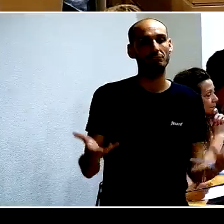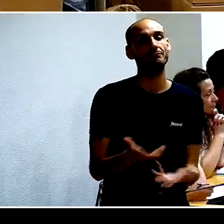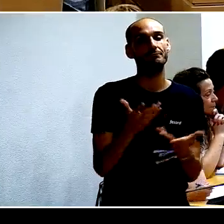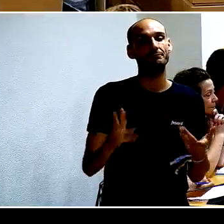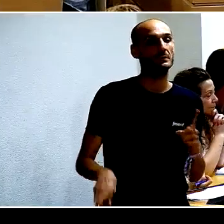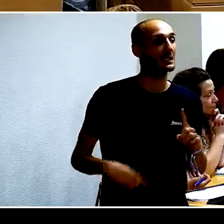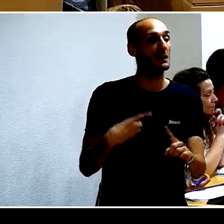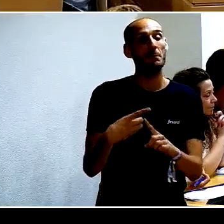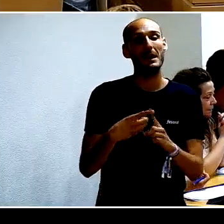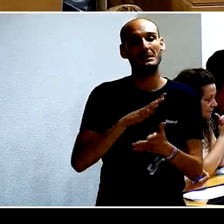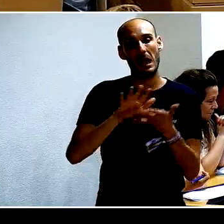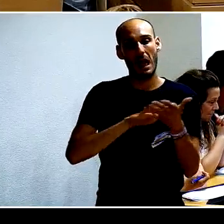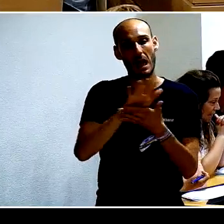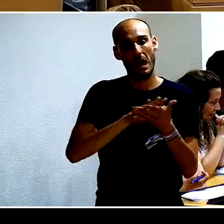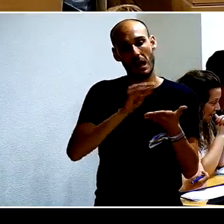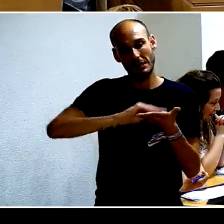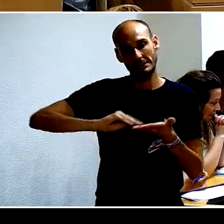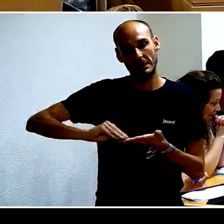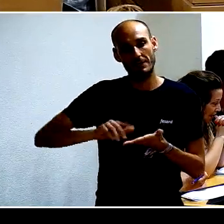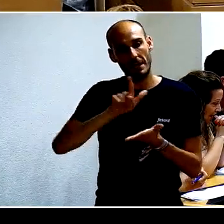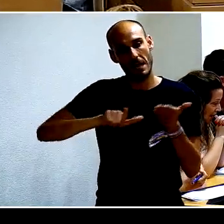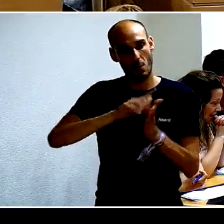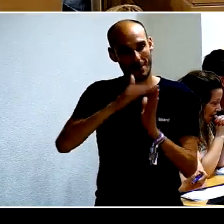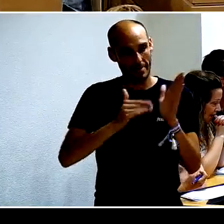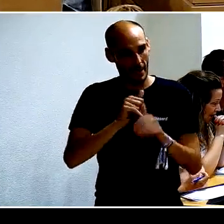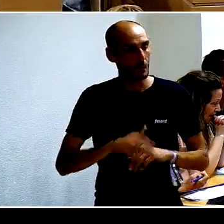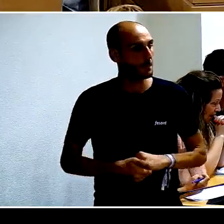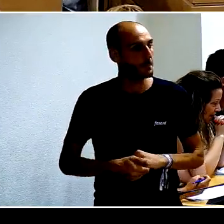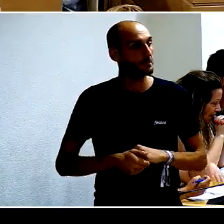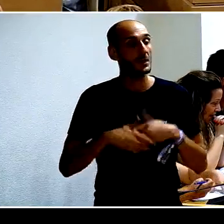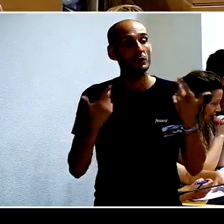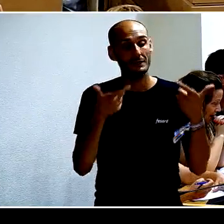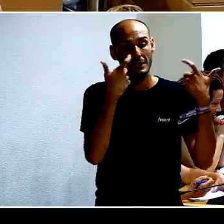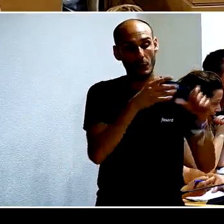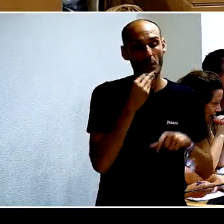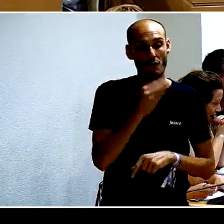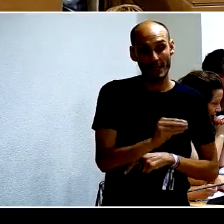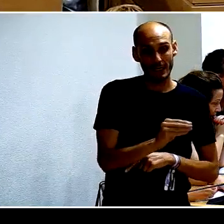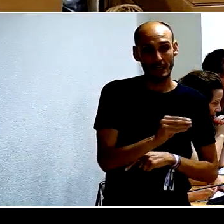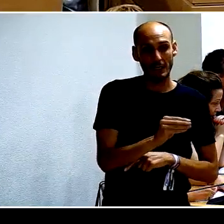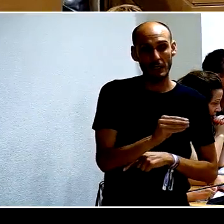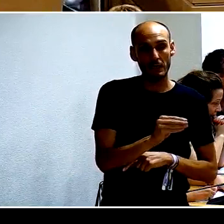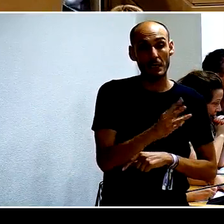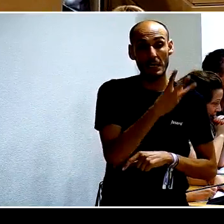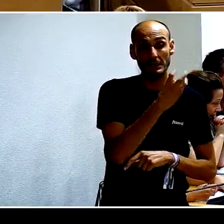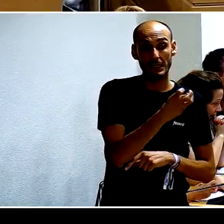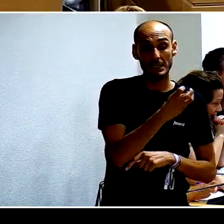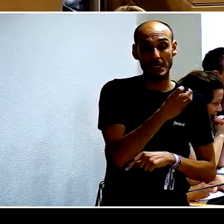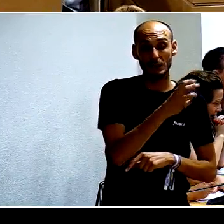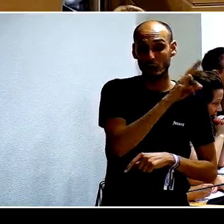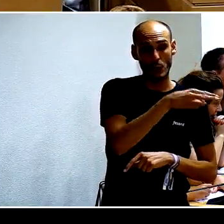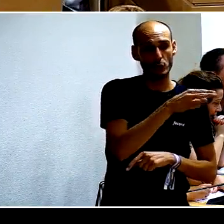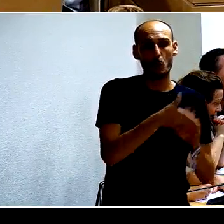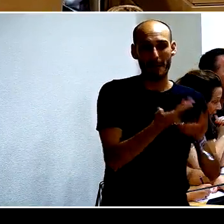idioma, l'utilització del nostre idioma. Per tant, hem pujat de la categoria juvenil de 300 a 400 euros